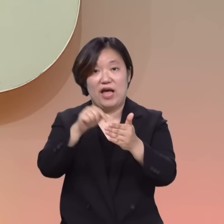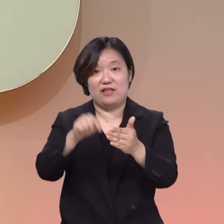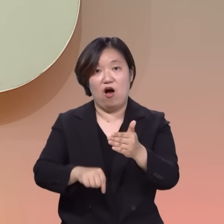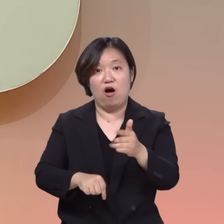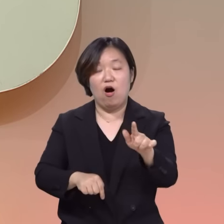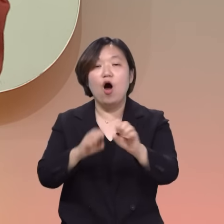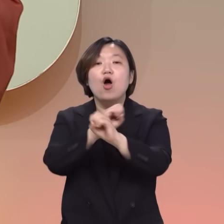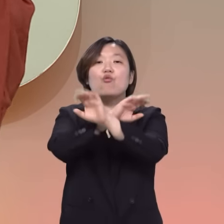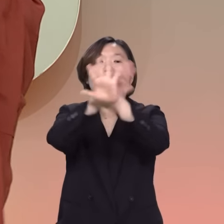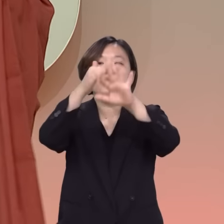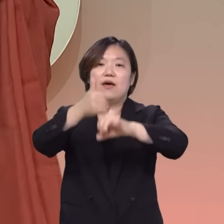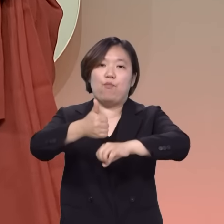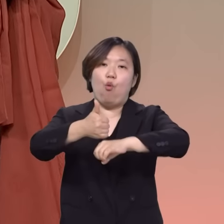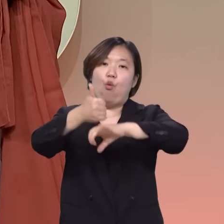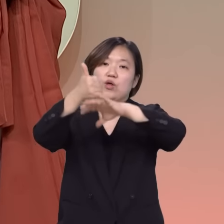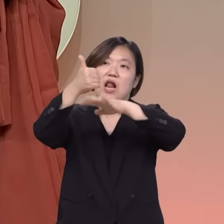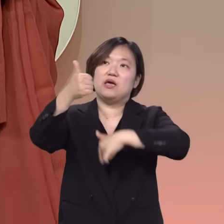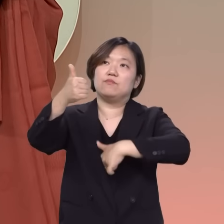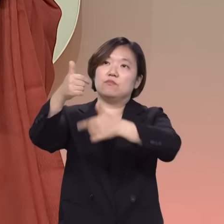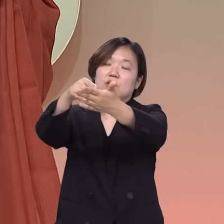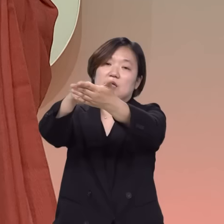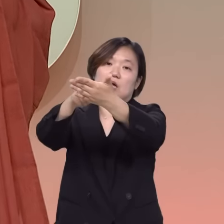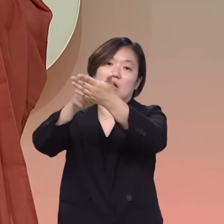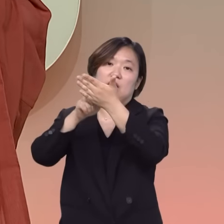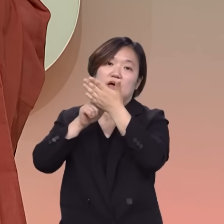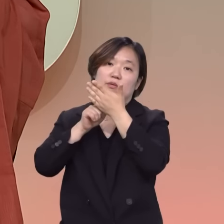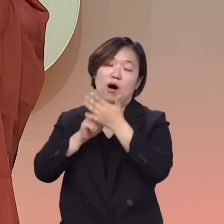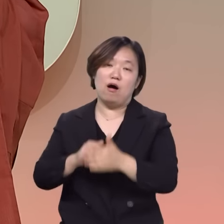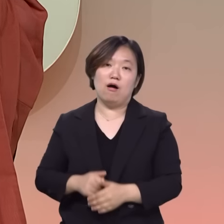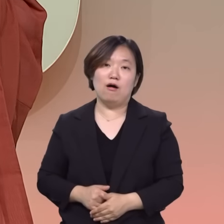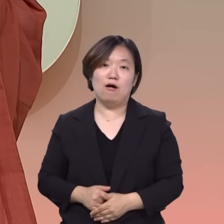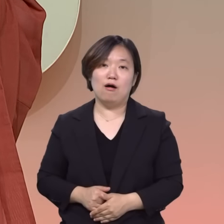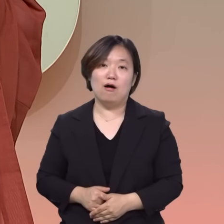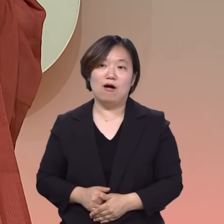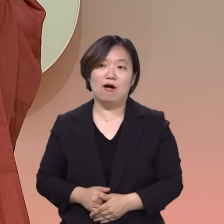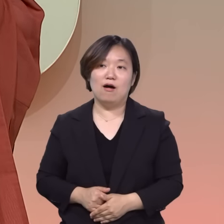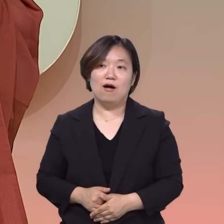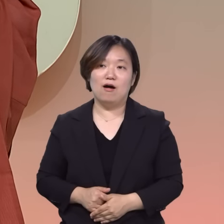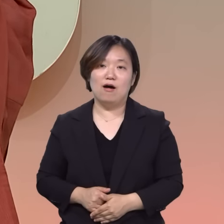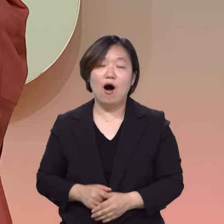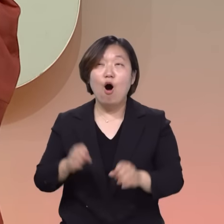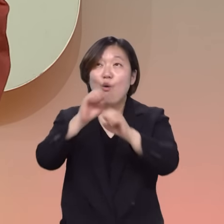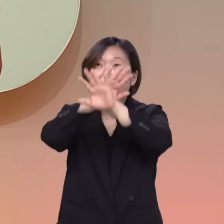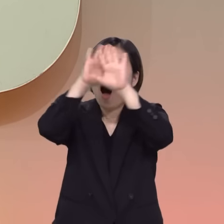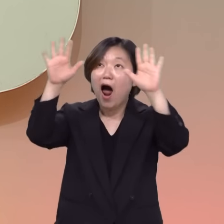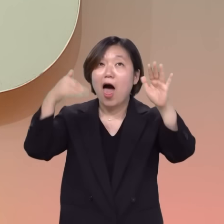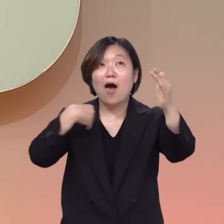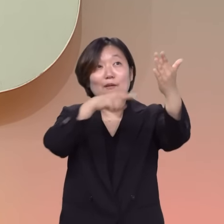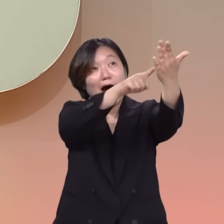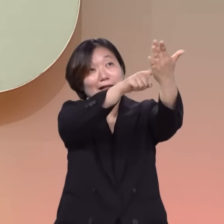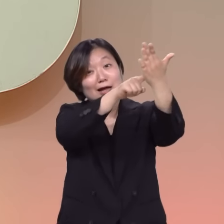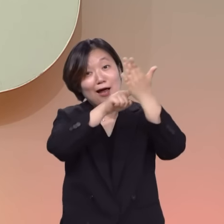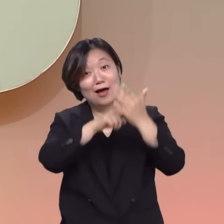관세음보살님이 환하게 나타나셔서 관세 보살님이 환하게 나타나셔서 우리